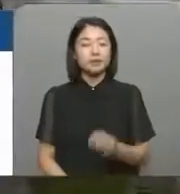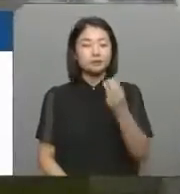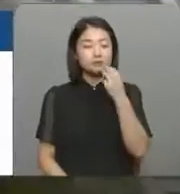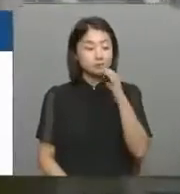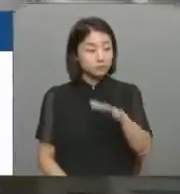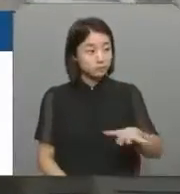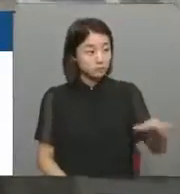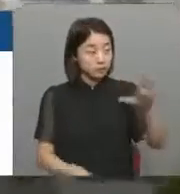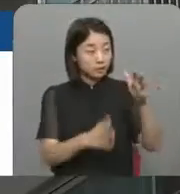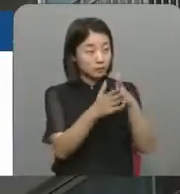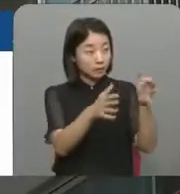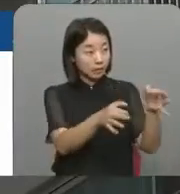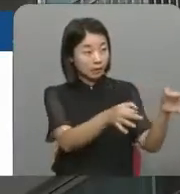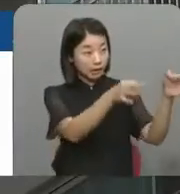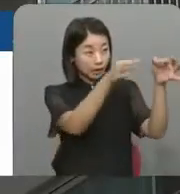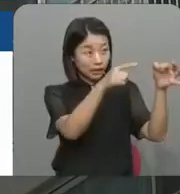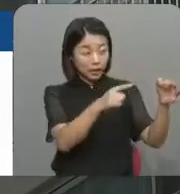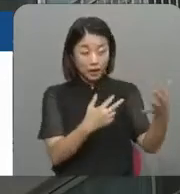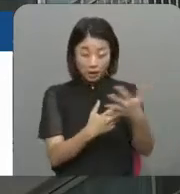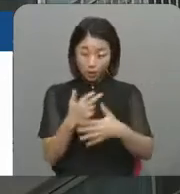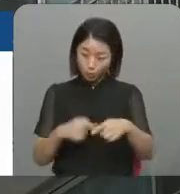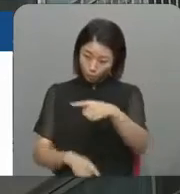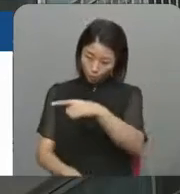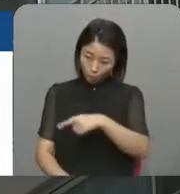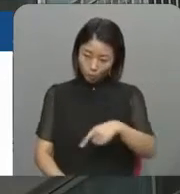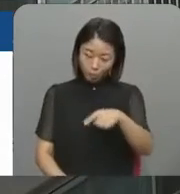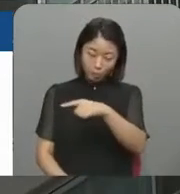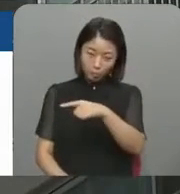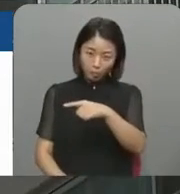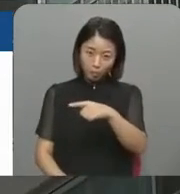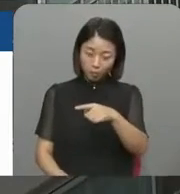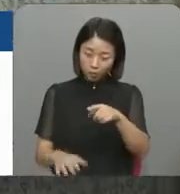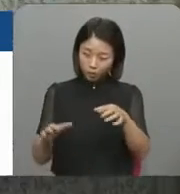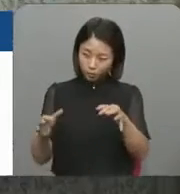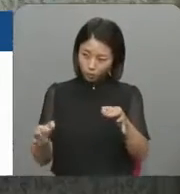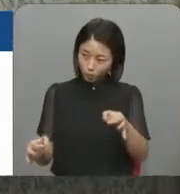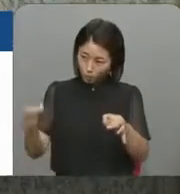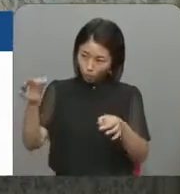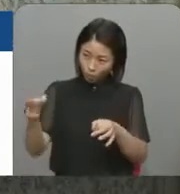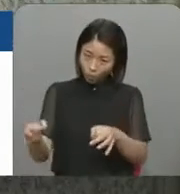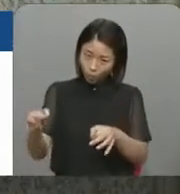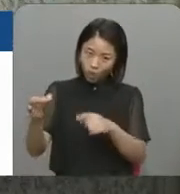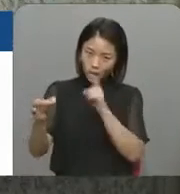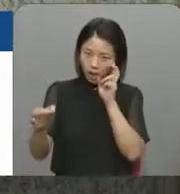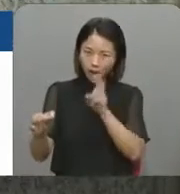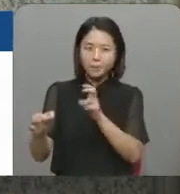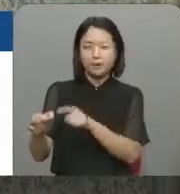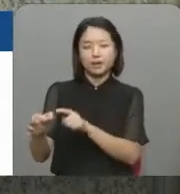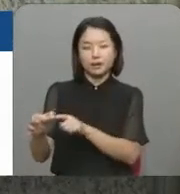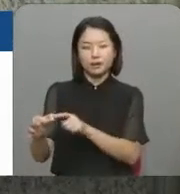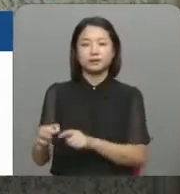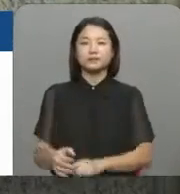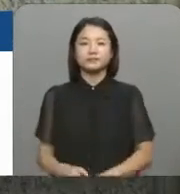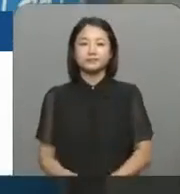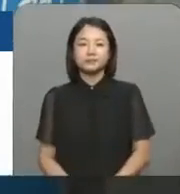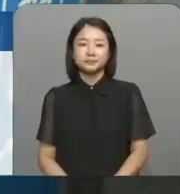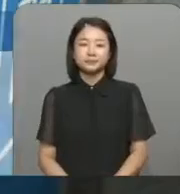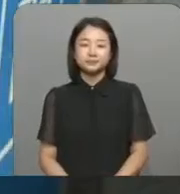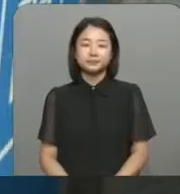상승세가 계속 이뤄지면 강원도 일대에서의 이제 가격 키 맞추기 국면 이런 부분도 계속 진행될 것으로 예상이